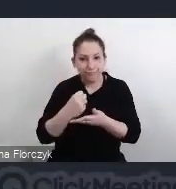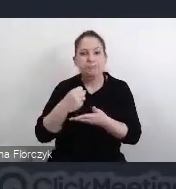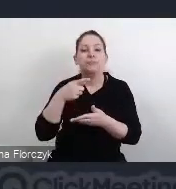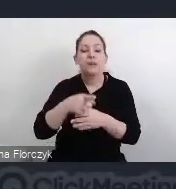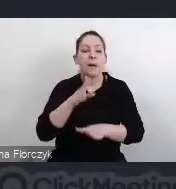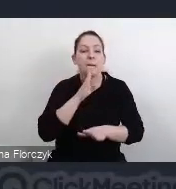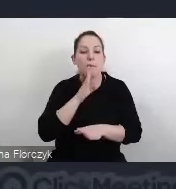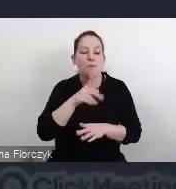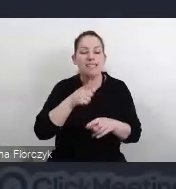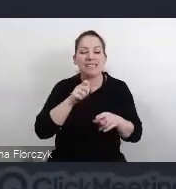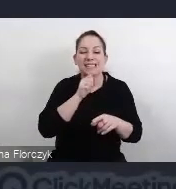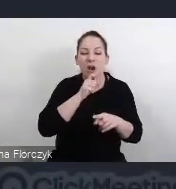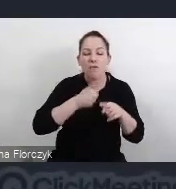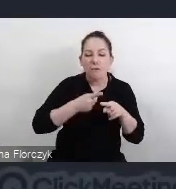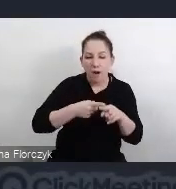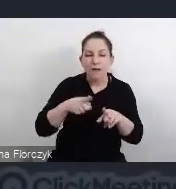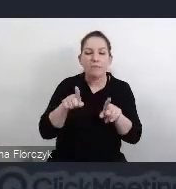jak Stalowa Wola Nisko